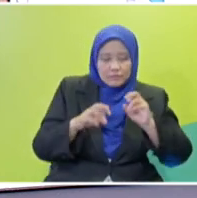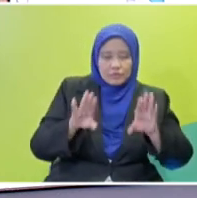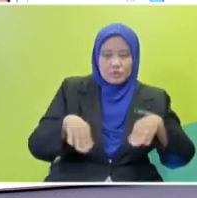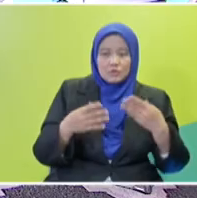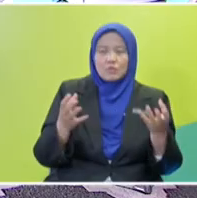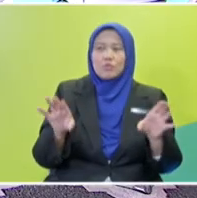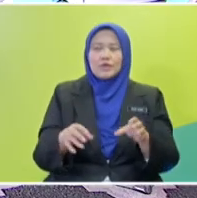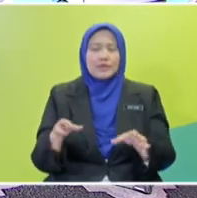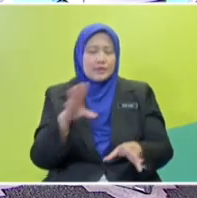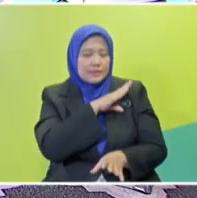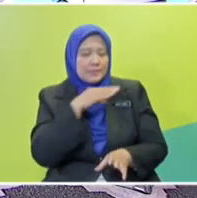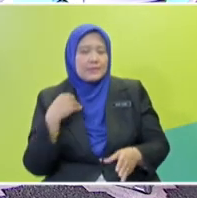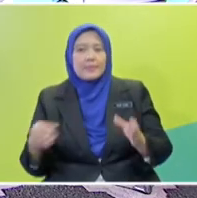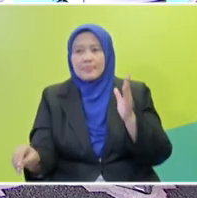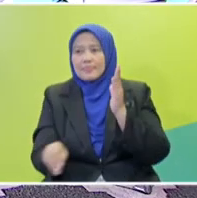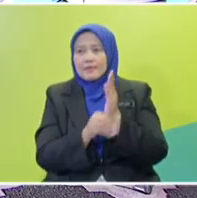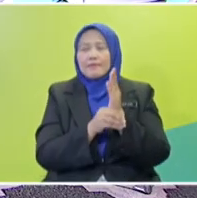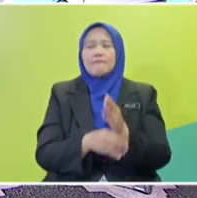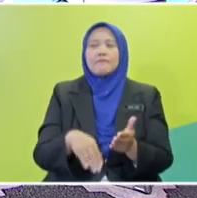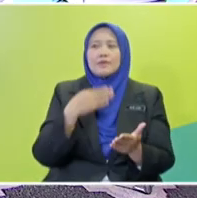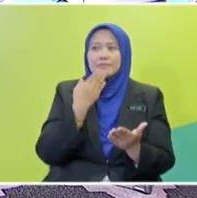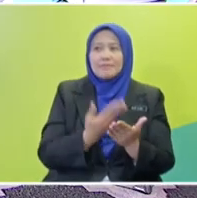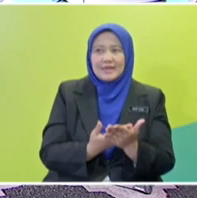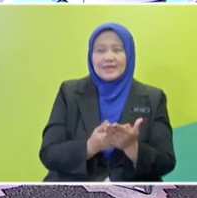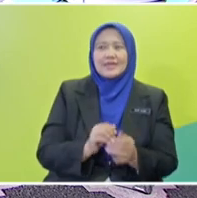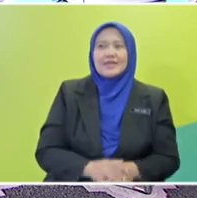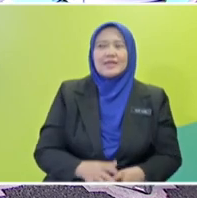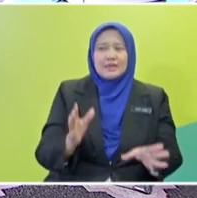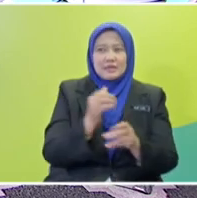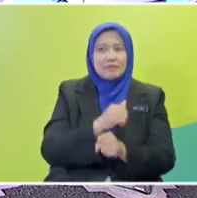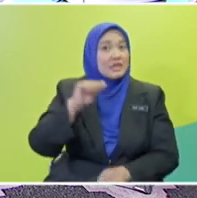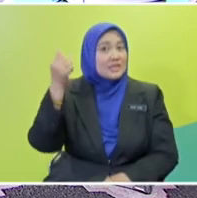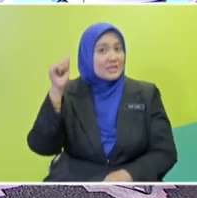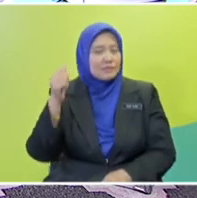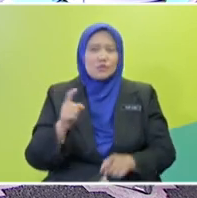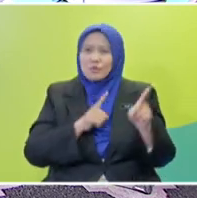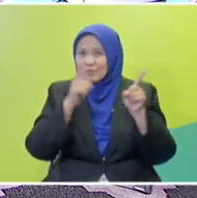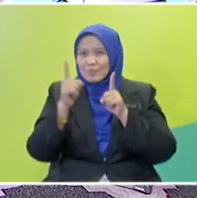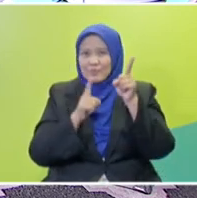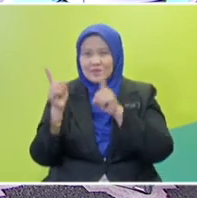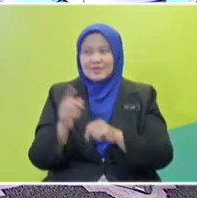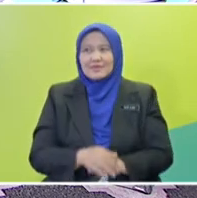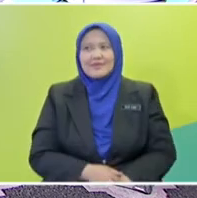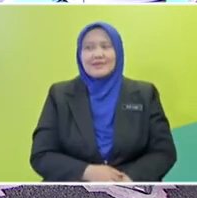ditambah baik lebih baik saya bagi dia 10 bintang 10 bintang terima kasih